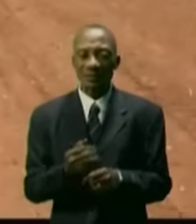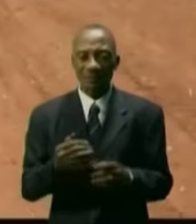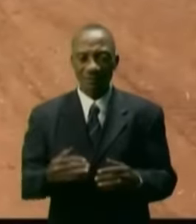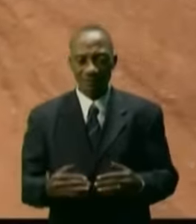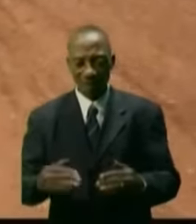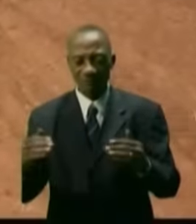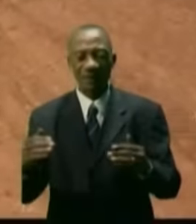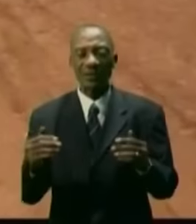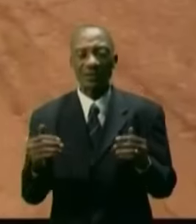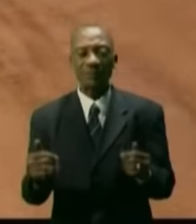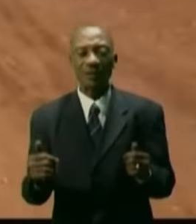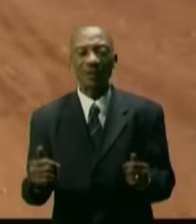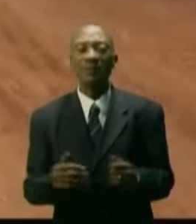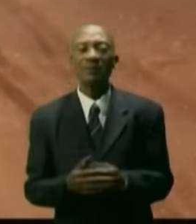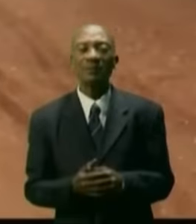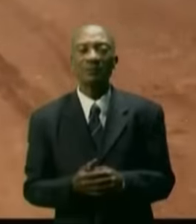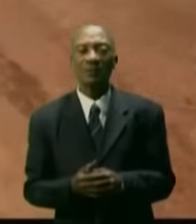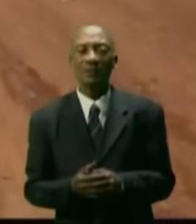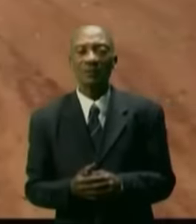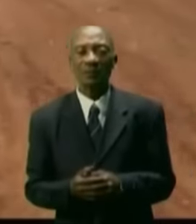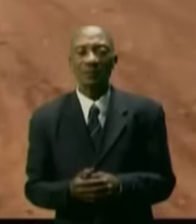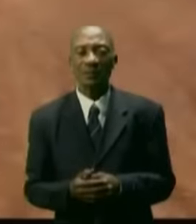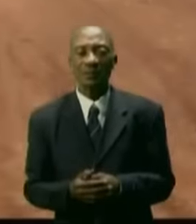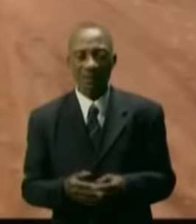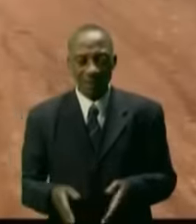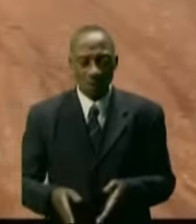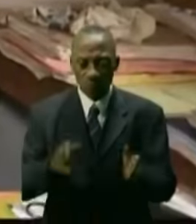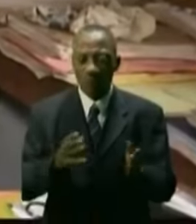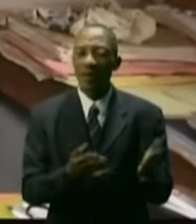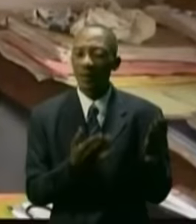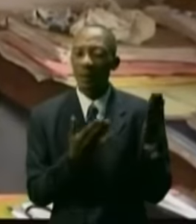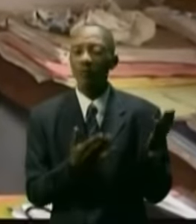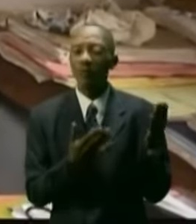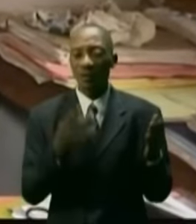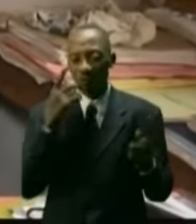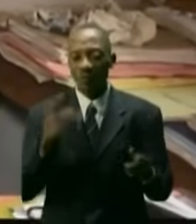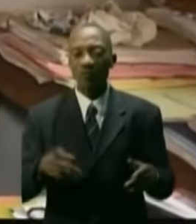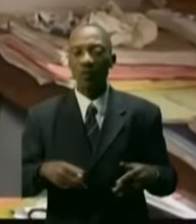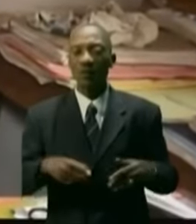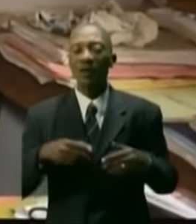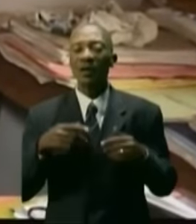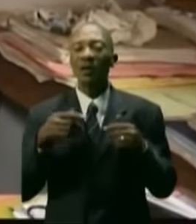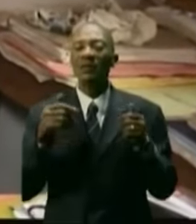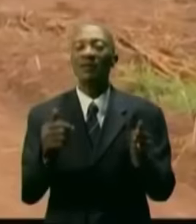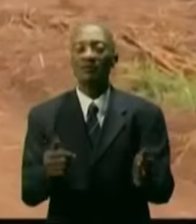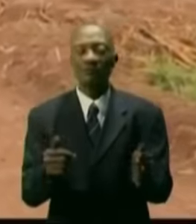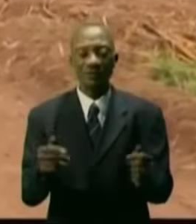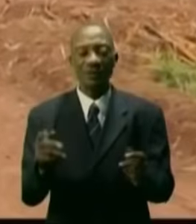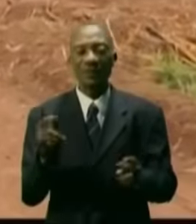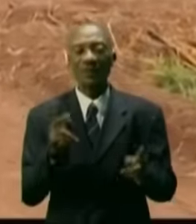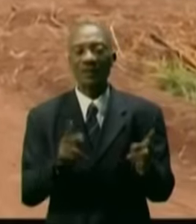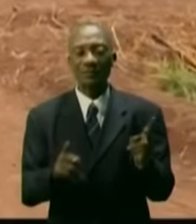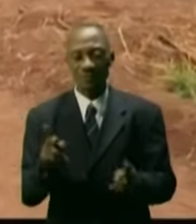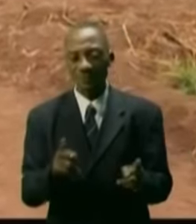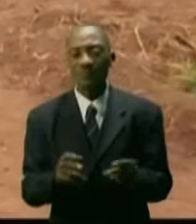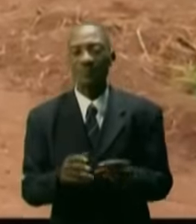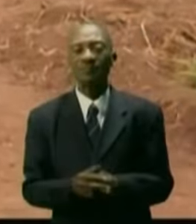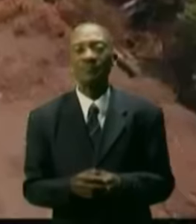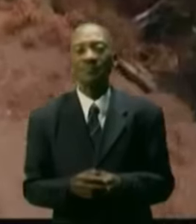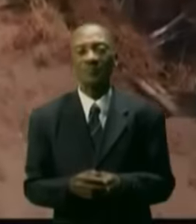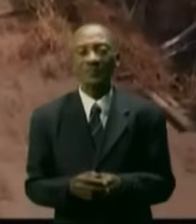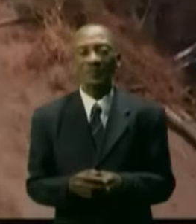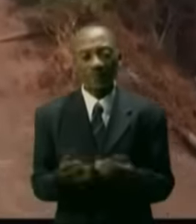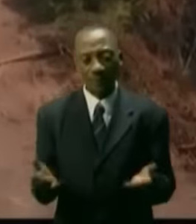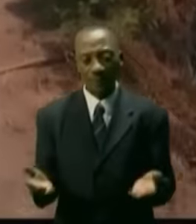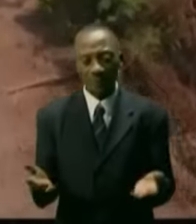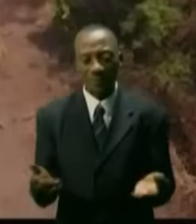journée. Mais aujourd'hui, avec le système ici de la route, cela nous facilite la tâche d'atteindre Chikapa facilement.